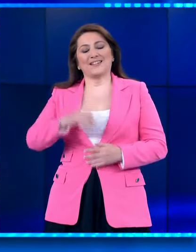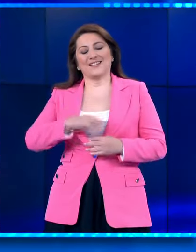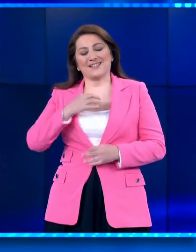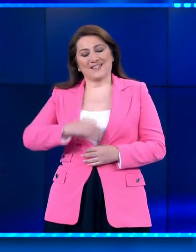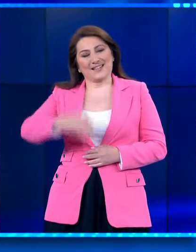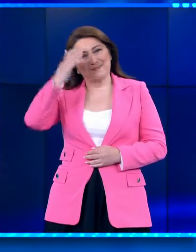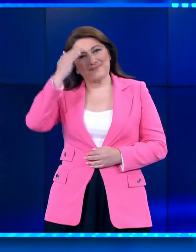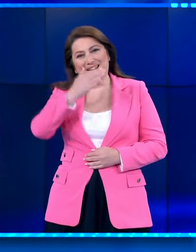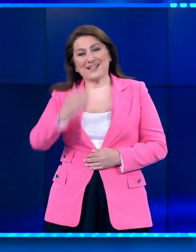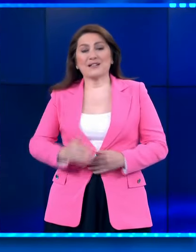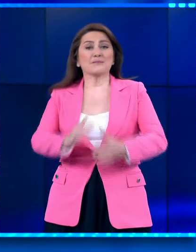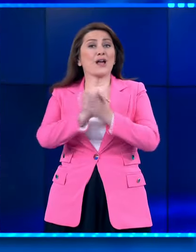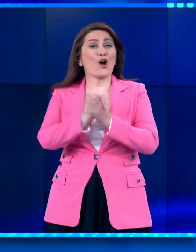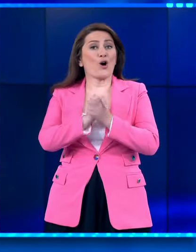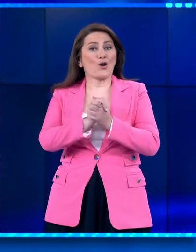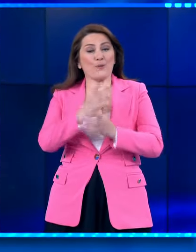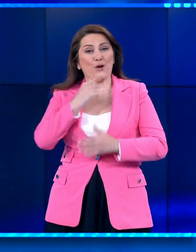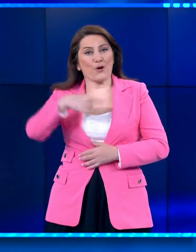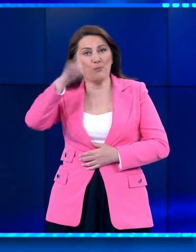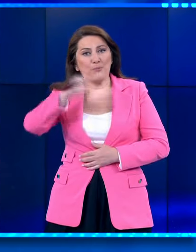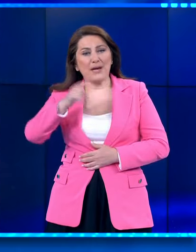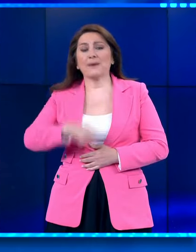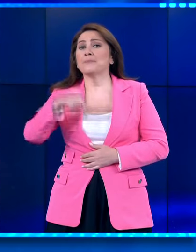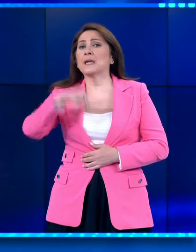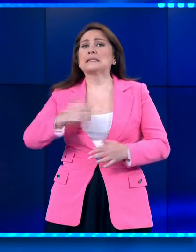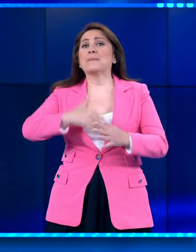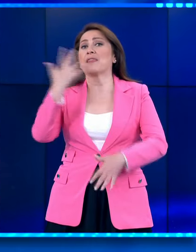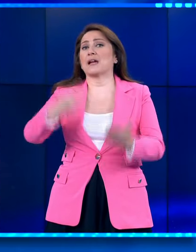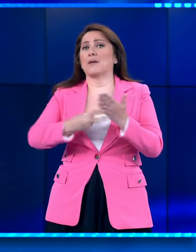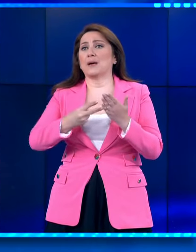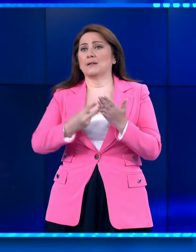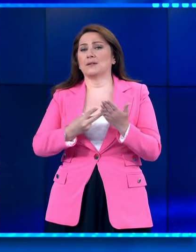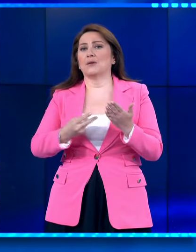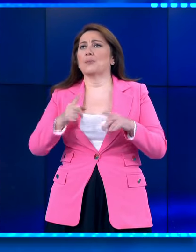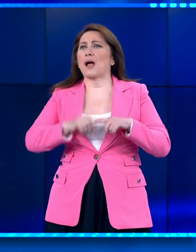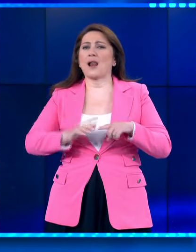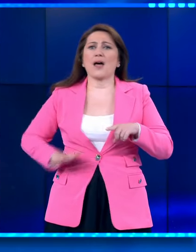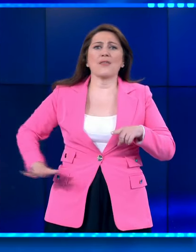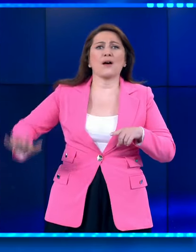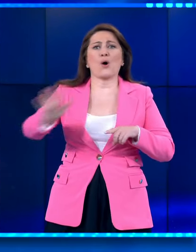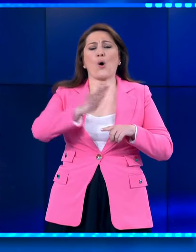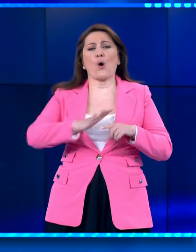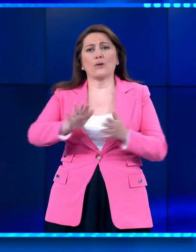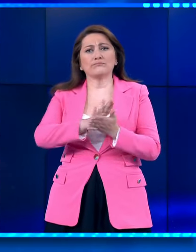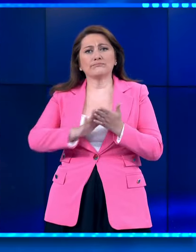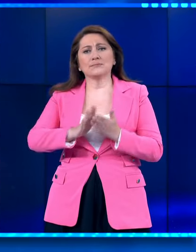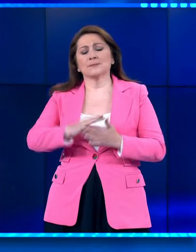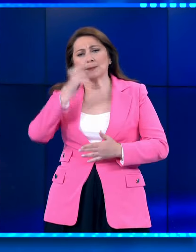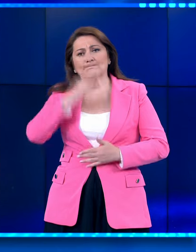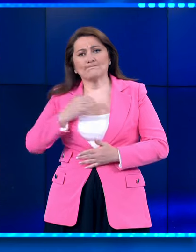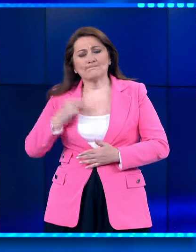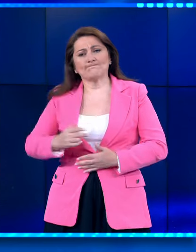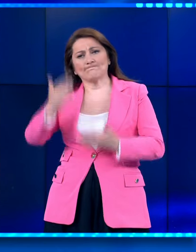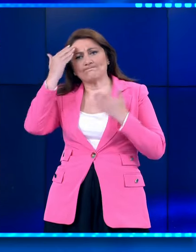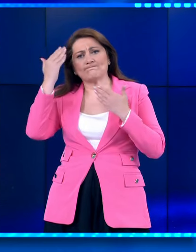Καλό μεσημέρι, κυρίες και κύριοι, και χρόνια πολλά. 15 Αύγουστο σήμερα και σε ολόκληρο τον χριστιανικό κόσμο τιμάται η κοίμηση της Θεοτόκου. Σε